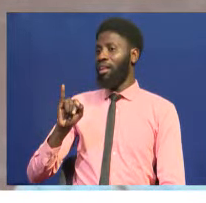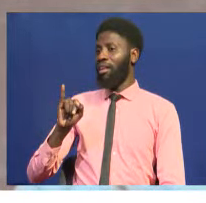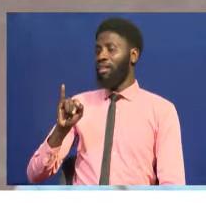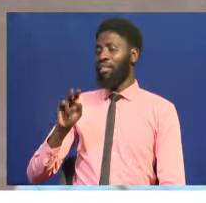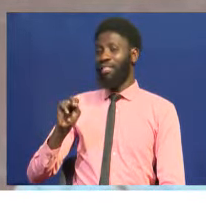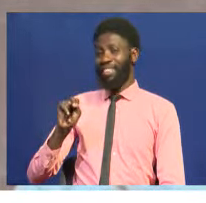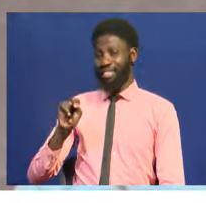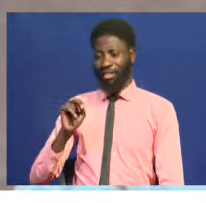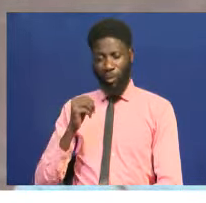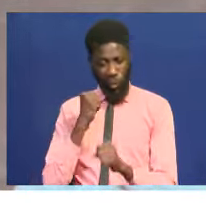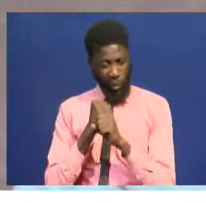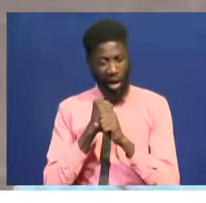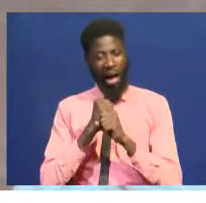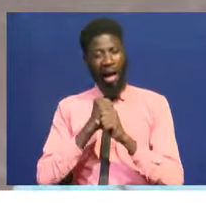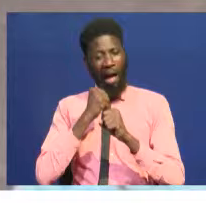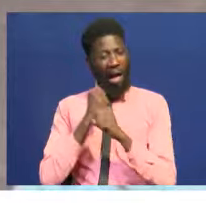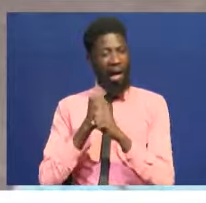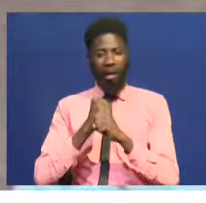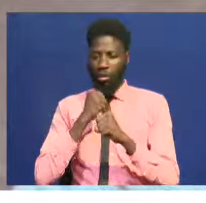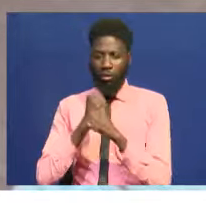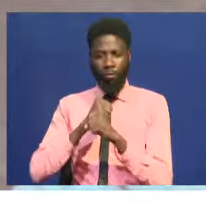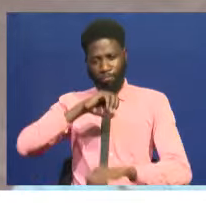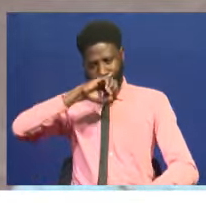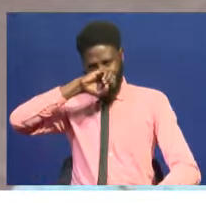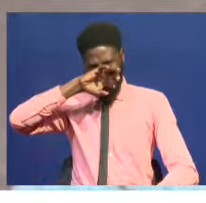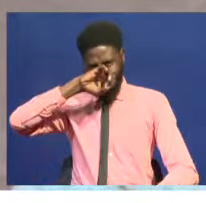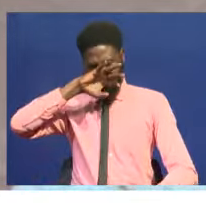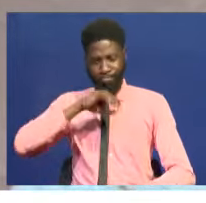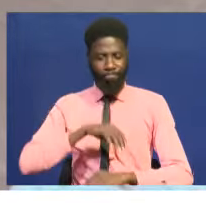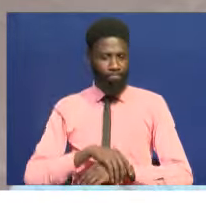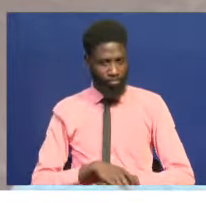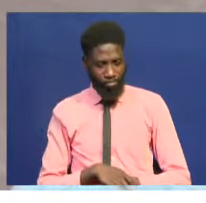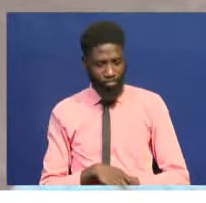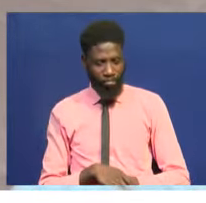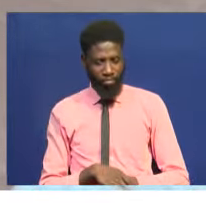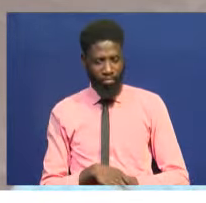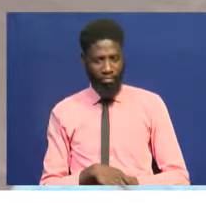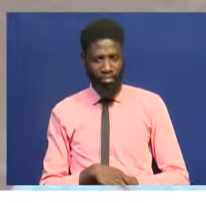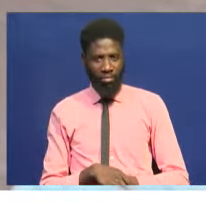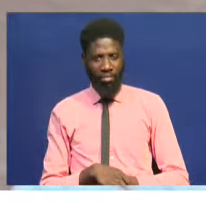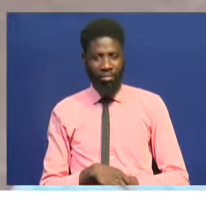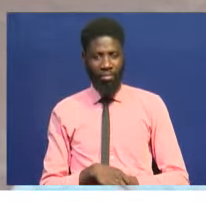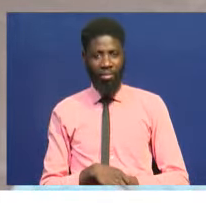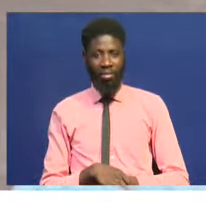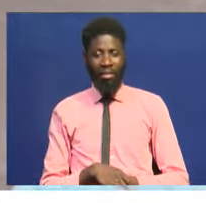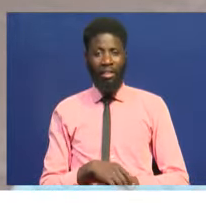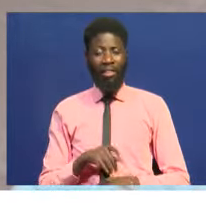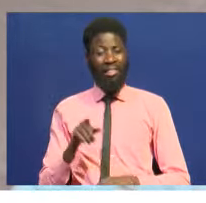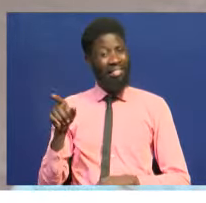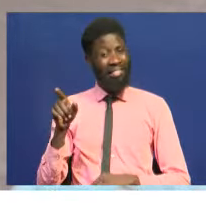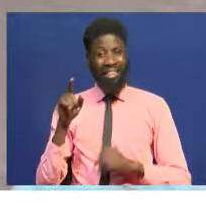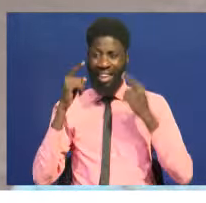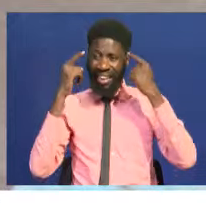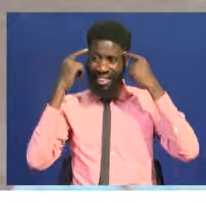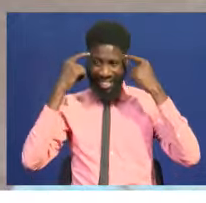He had more reasons not to succeed than he had to